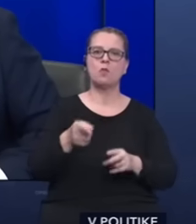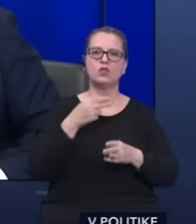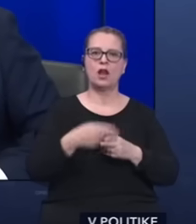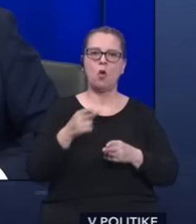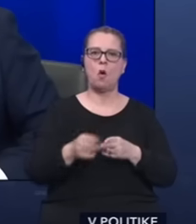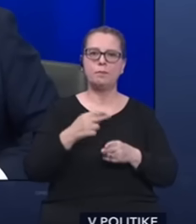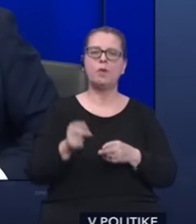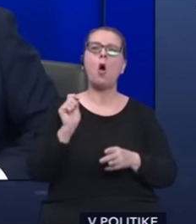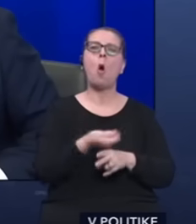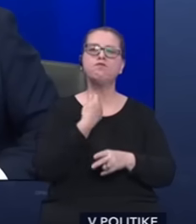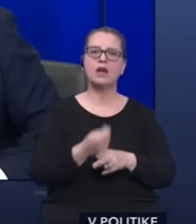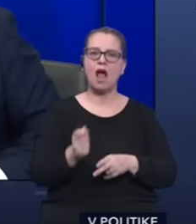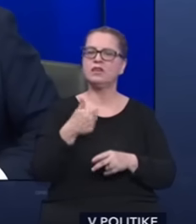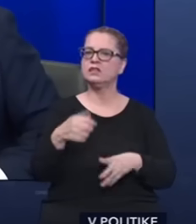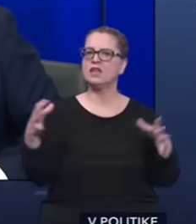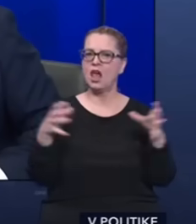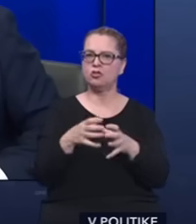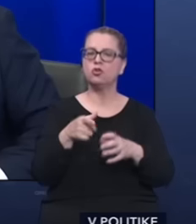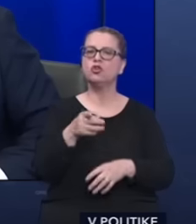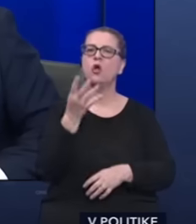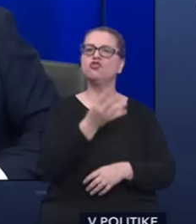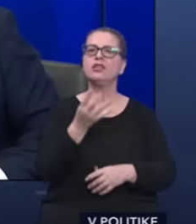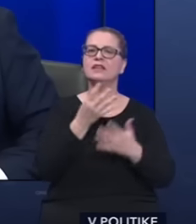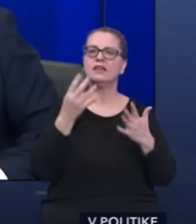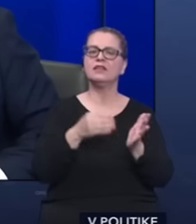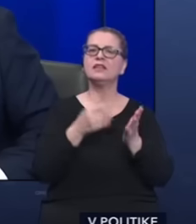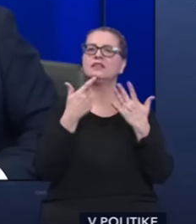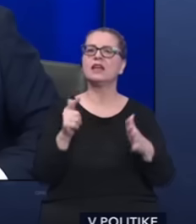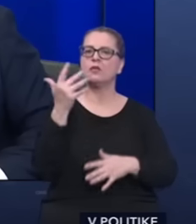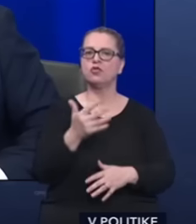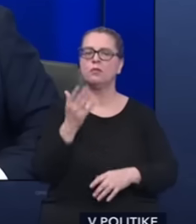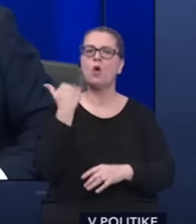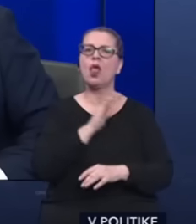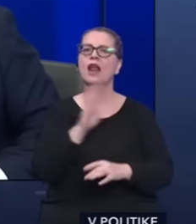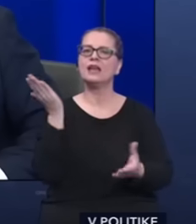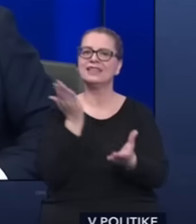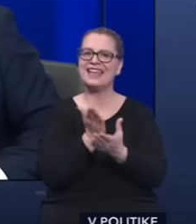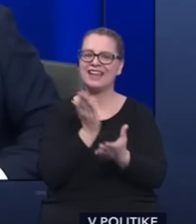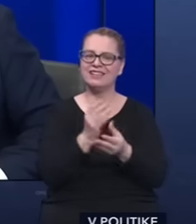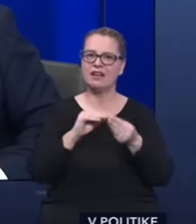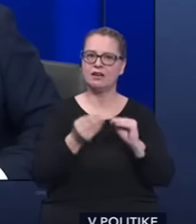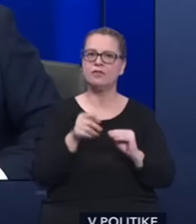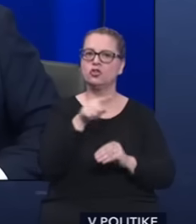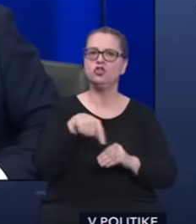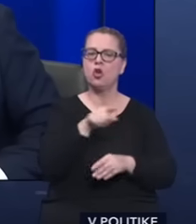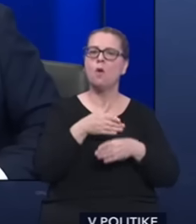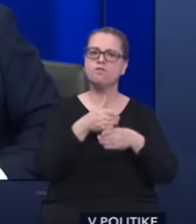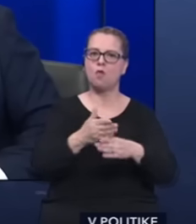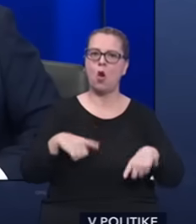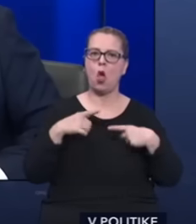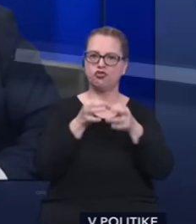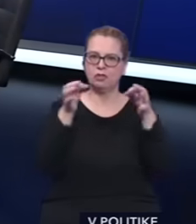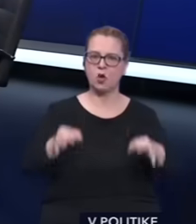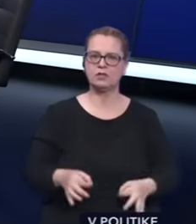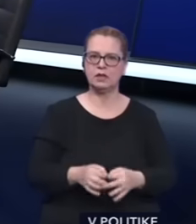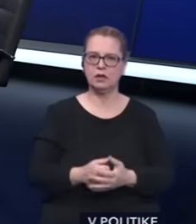sme ho opraviť a zjednotiť, lebo do tých 49 750 boli iba zdaniteľné veci. Takže to vlastne pomohlo živnostníkom. Áno,